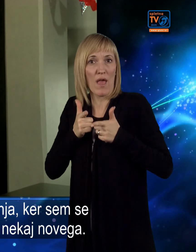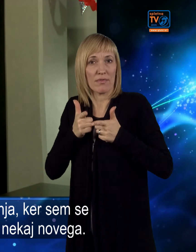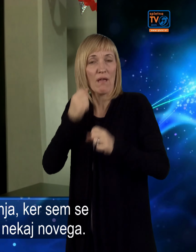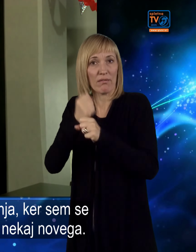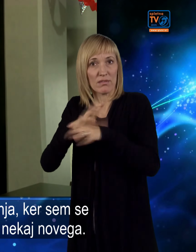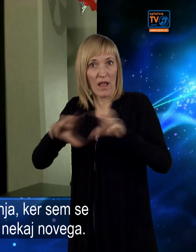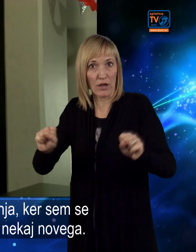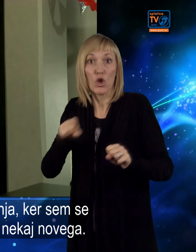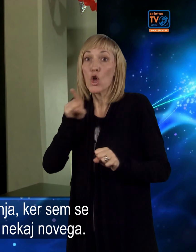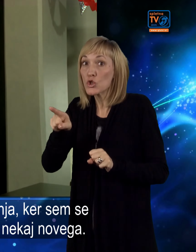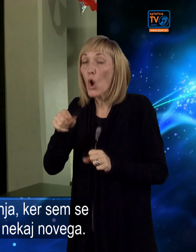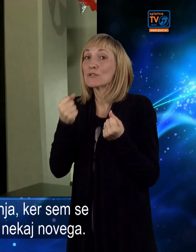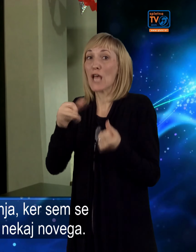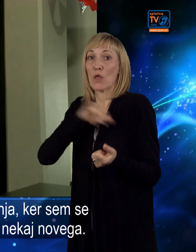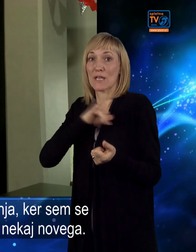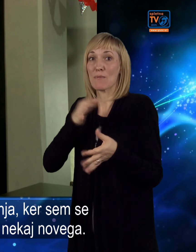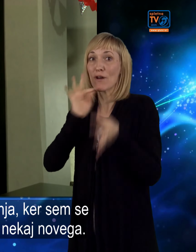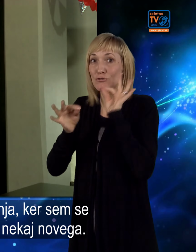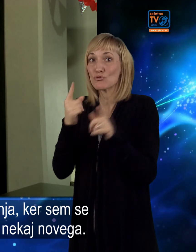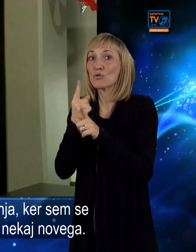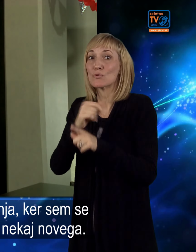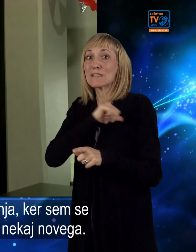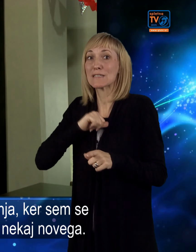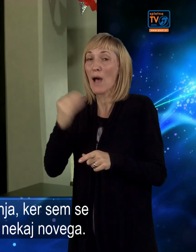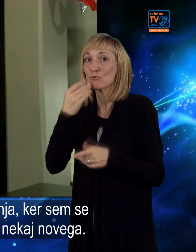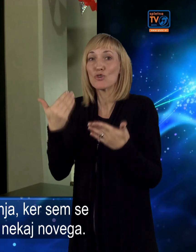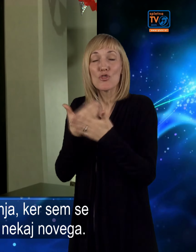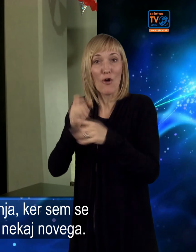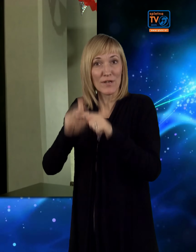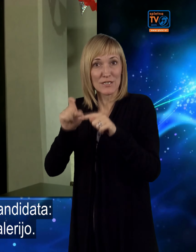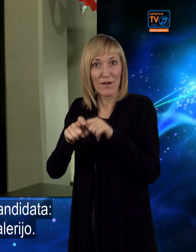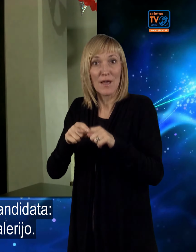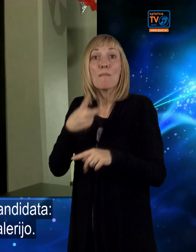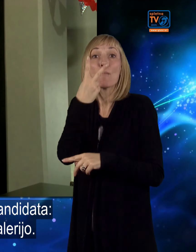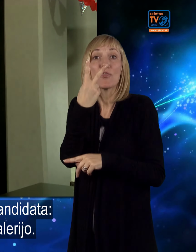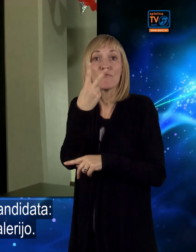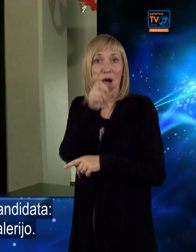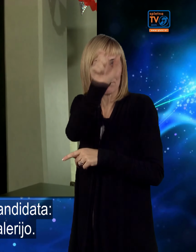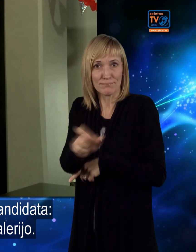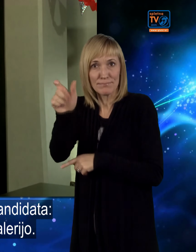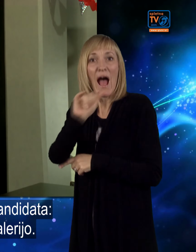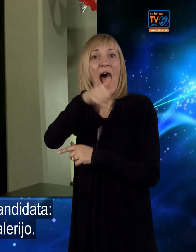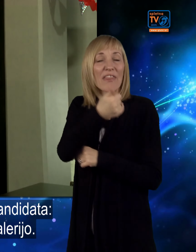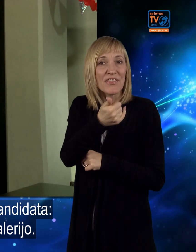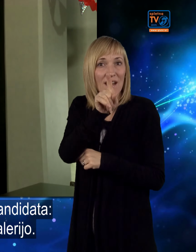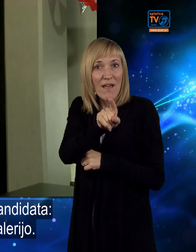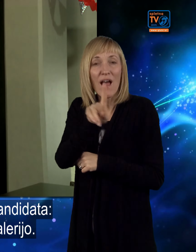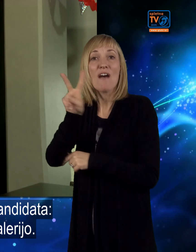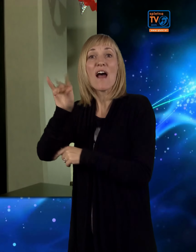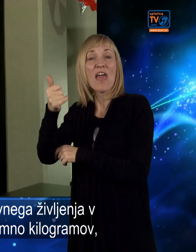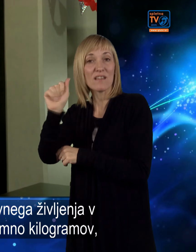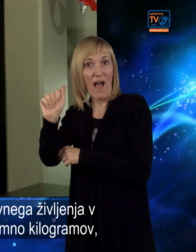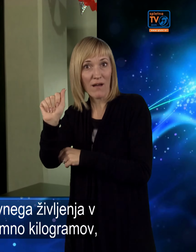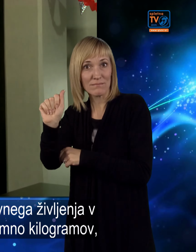zanimiva izkušnja, predvsem zaradi tega, ker sem se lahko naučil tudi sam nekaj novega. Imel sem 2 kandidata, Andreja in Valerijo.